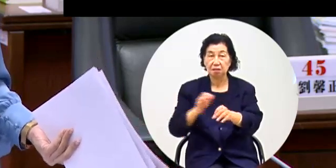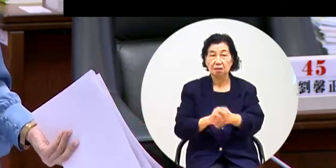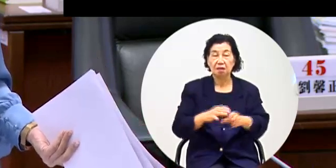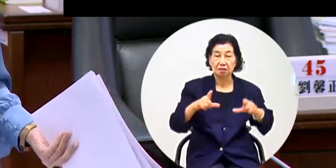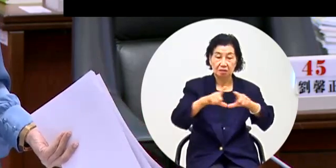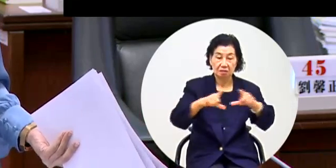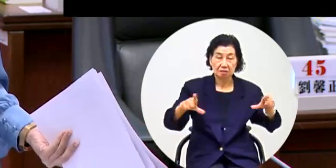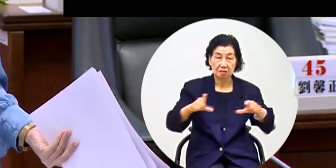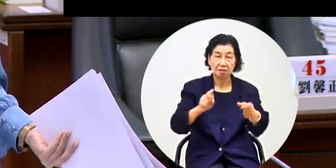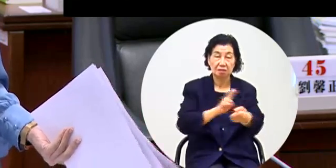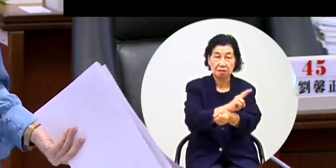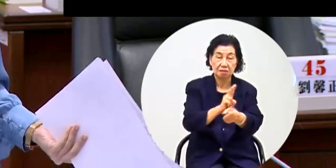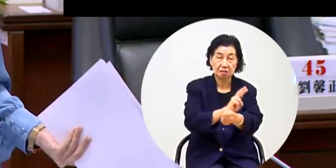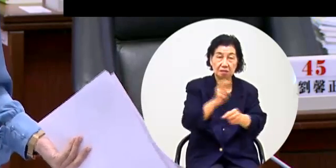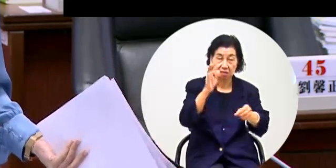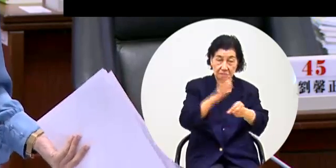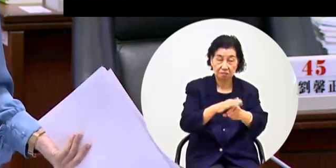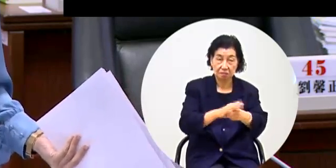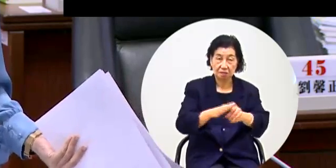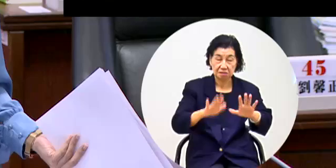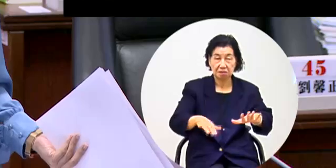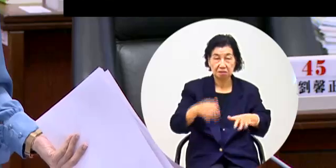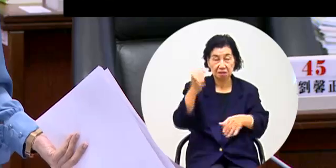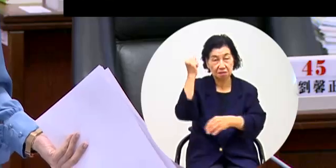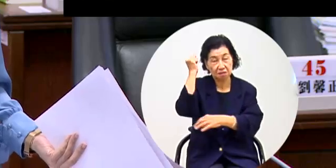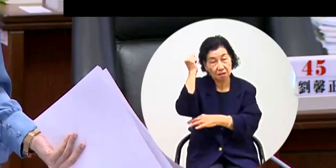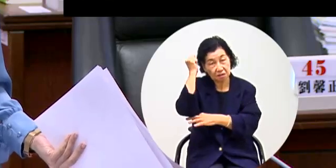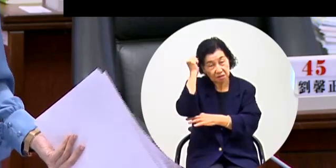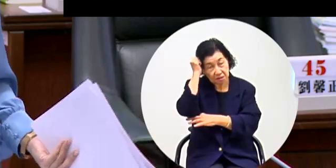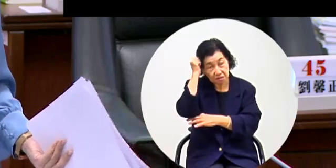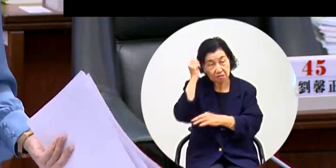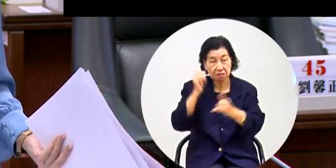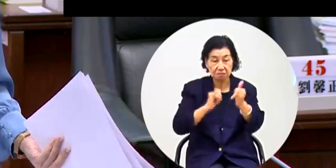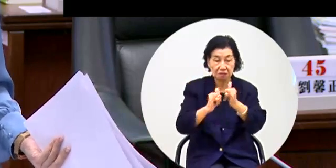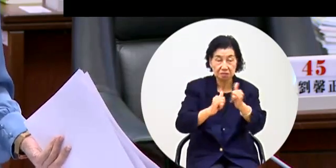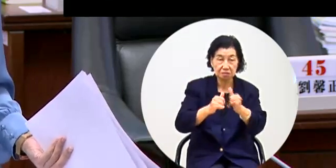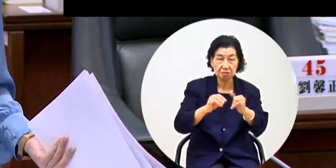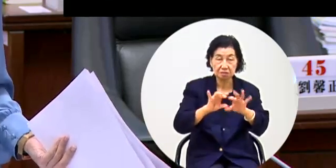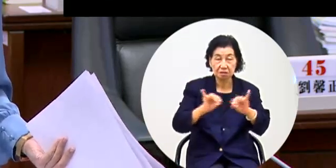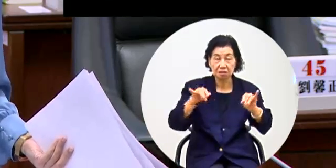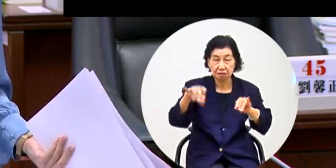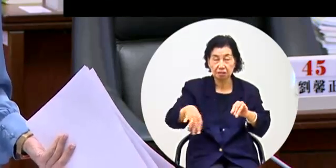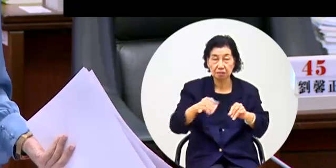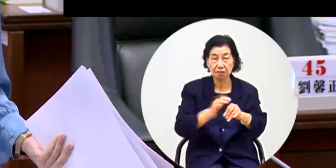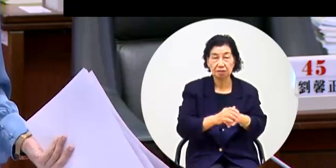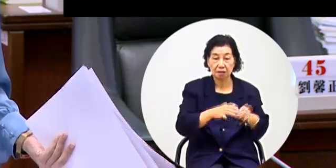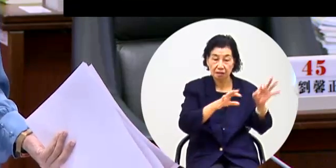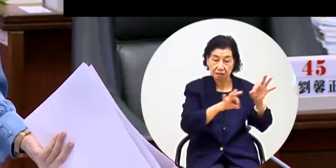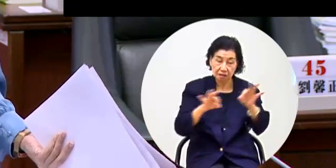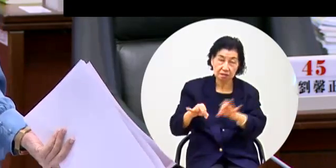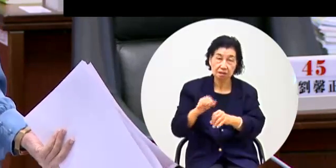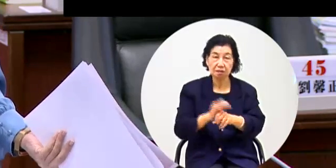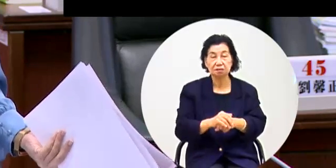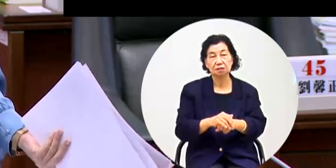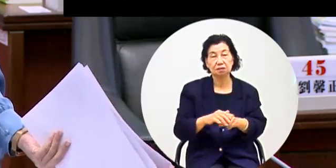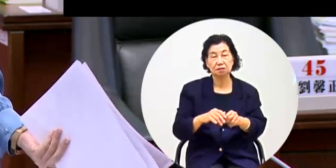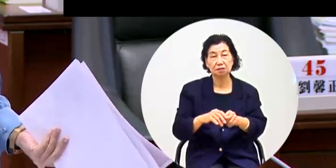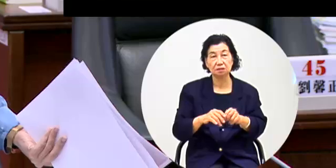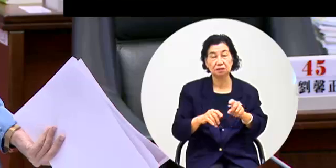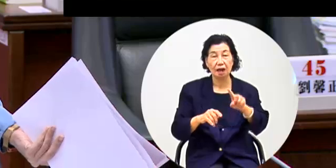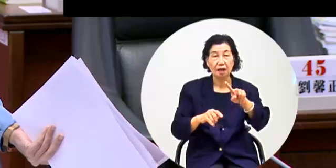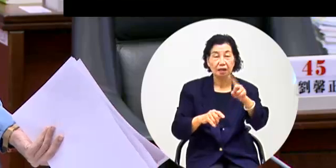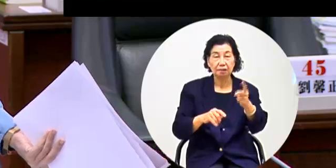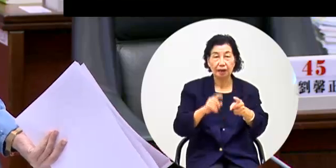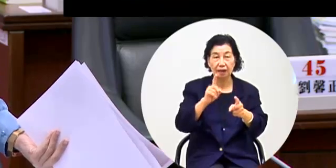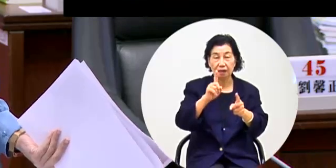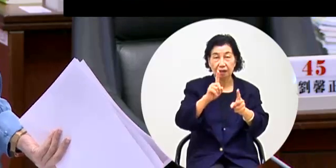结果没想到就是说到时候也可能拖过了111年来去做，我想这是不可能发生，因为我们现在已经先想到，我举一个例子是这样